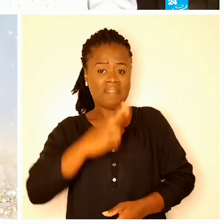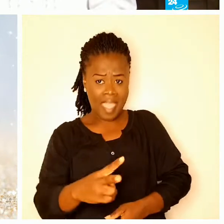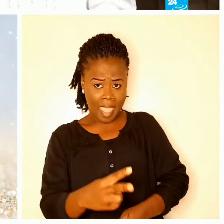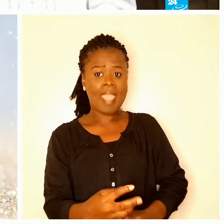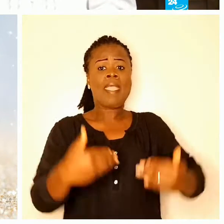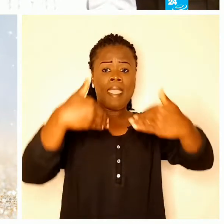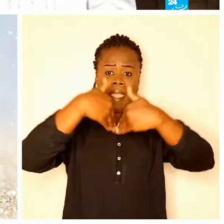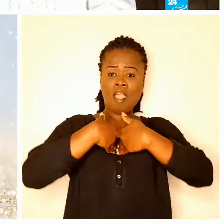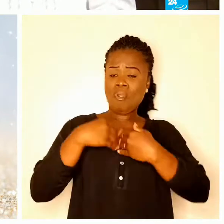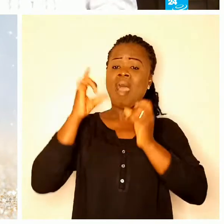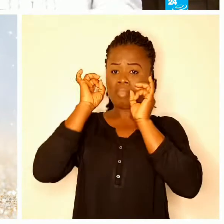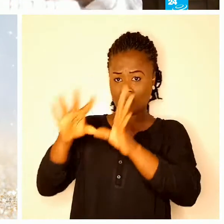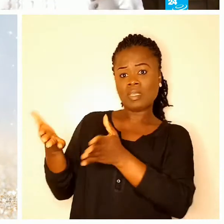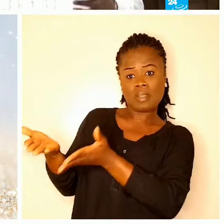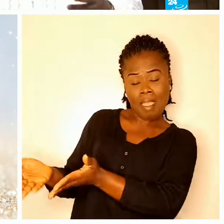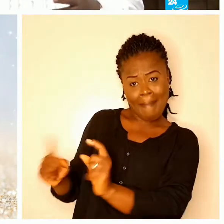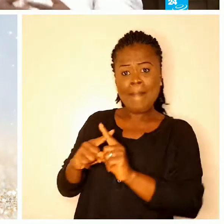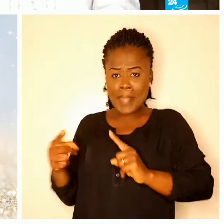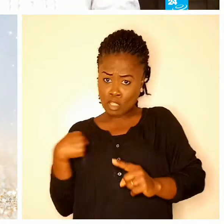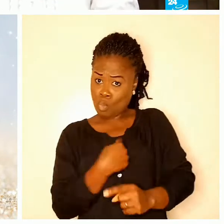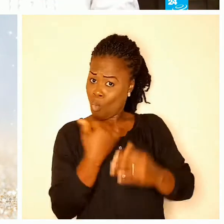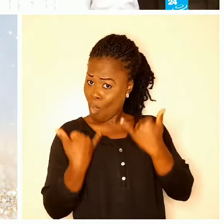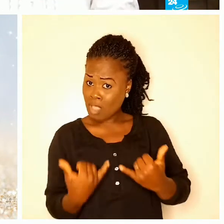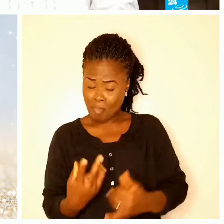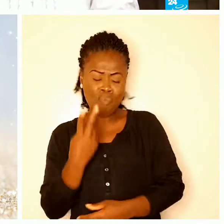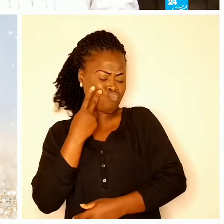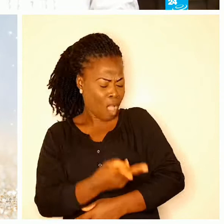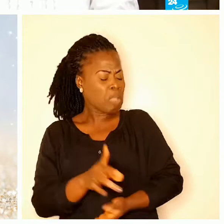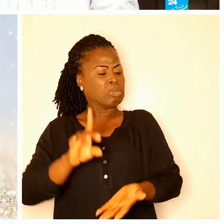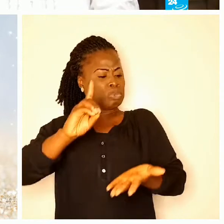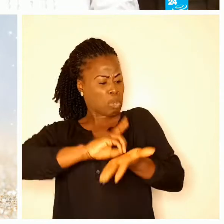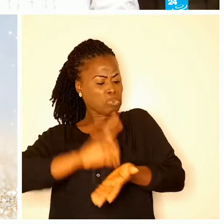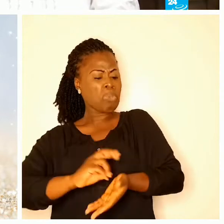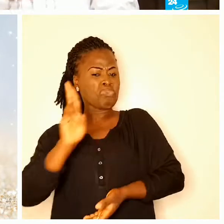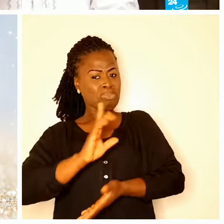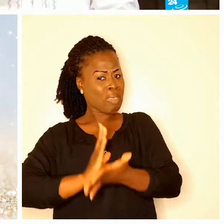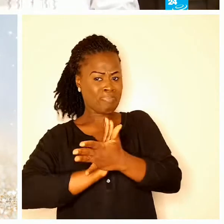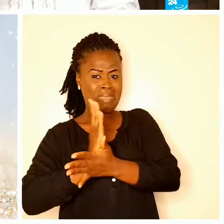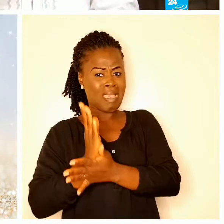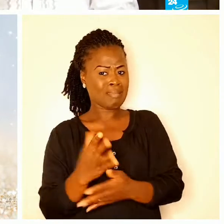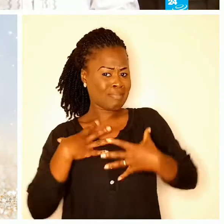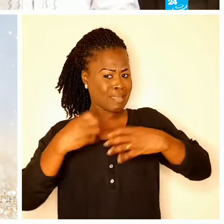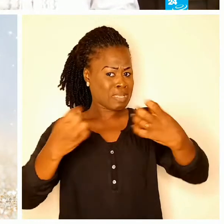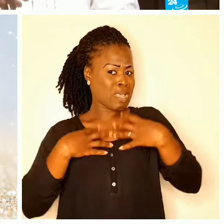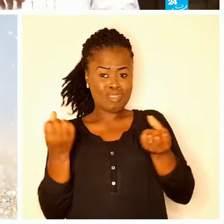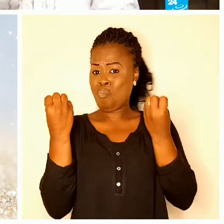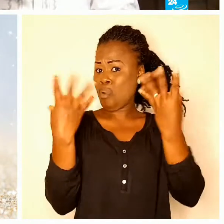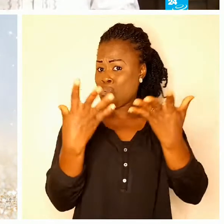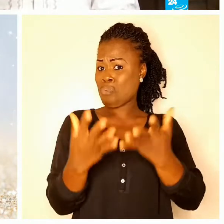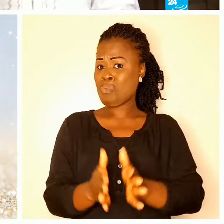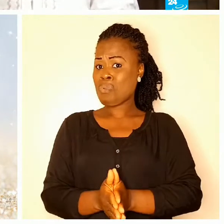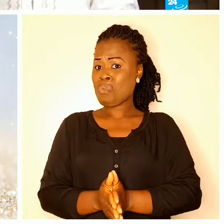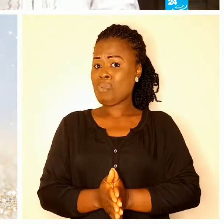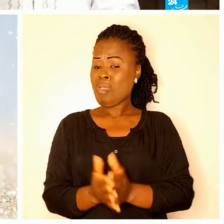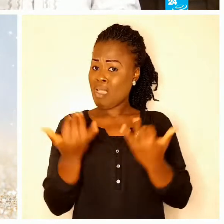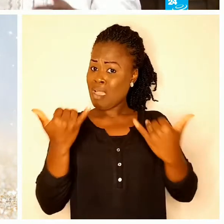effets. Mais pour le moment, en tout cas, nous avons un taux de guérison remarquable La courbe a dépassé, depuis le 12 juin, le nombre